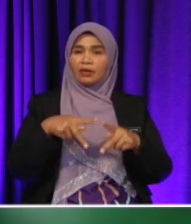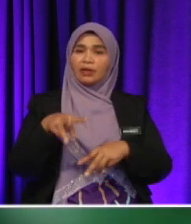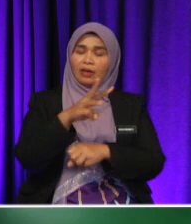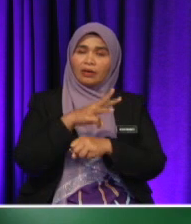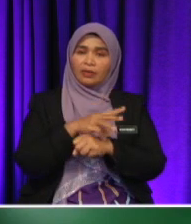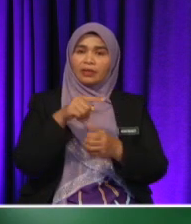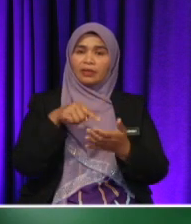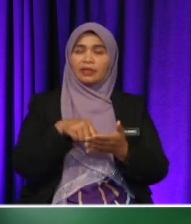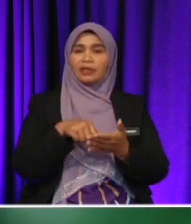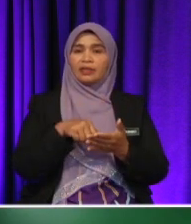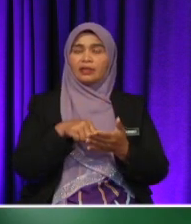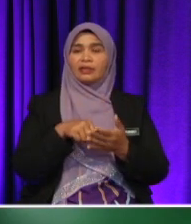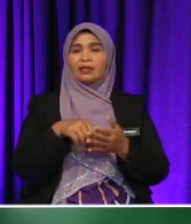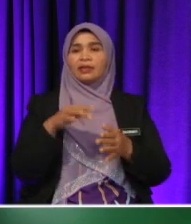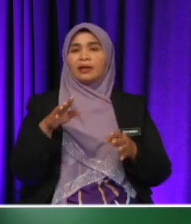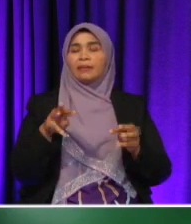contohnya macam